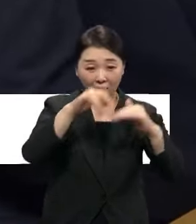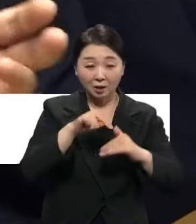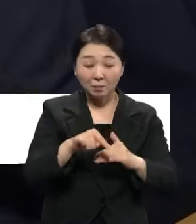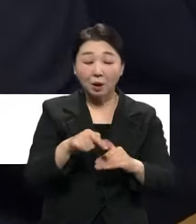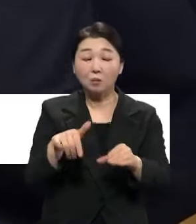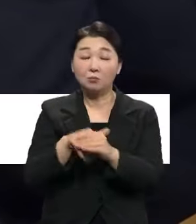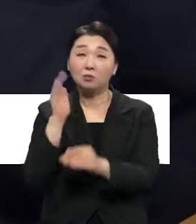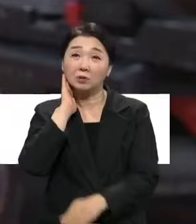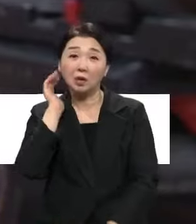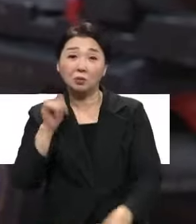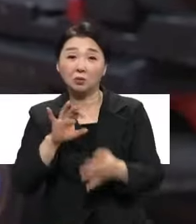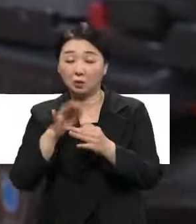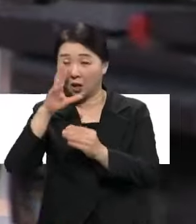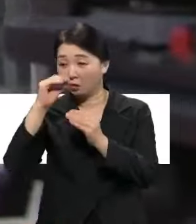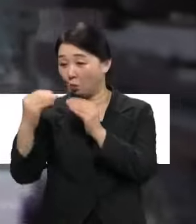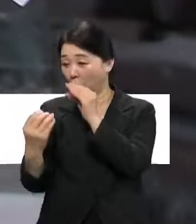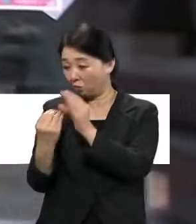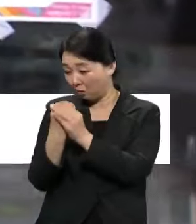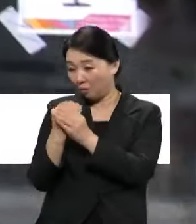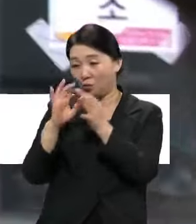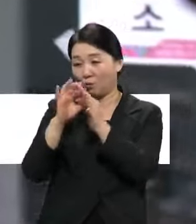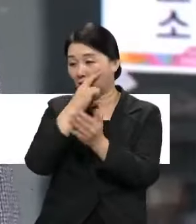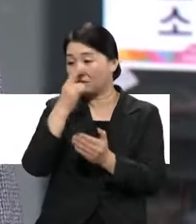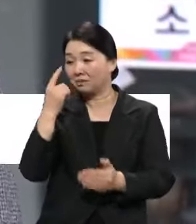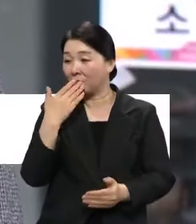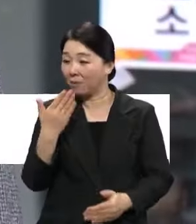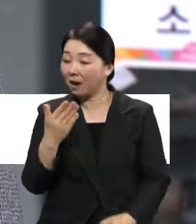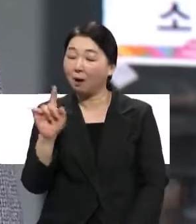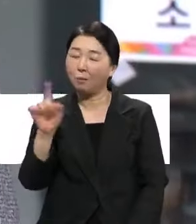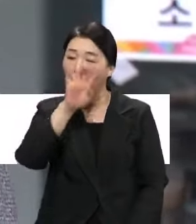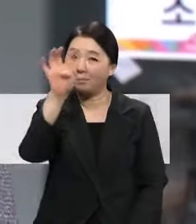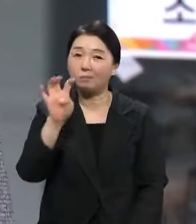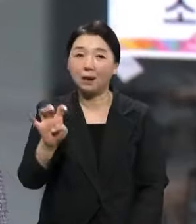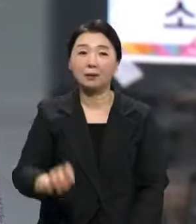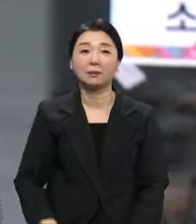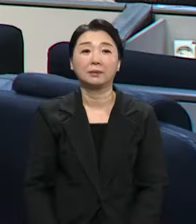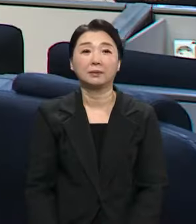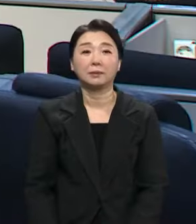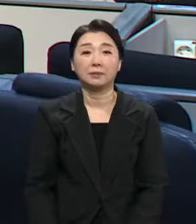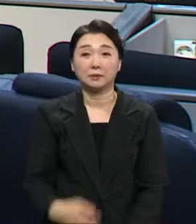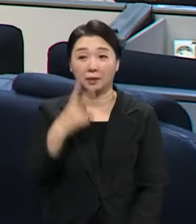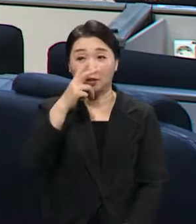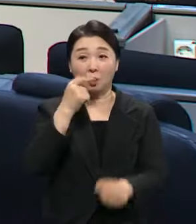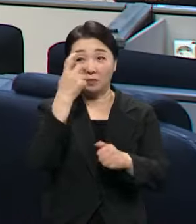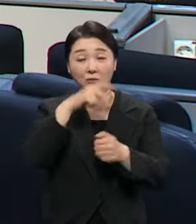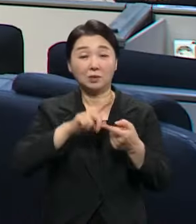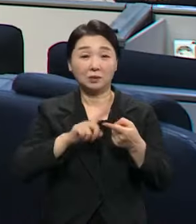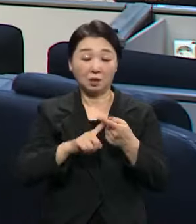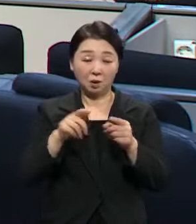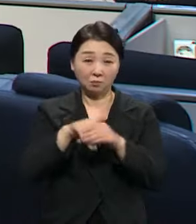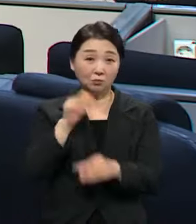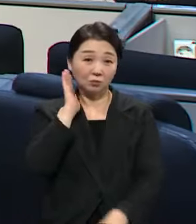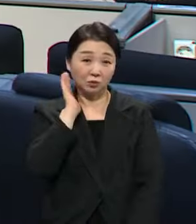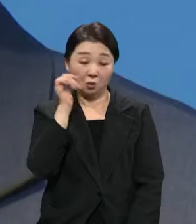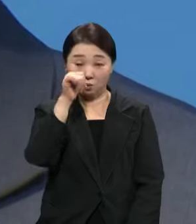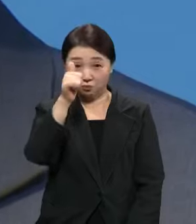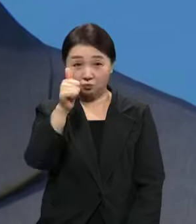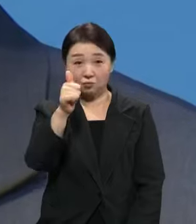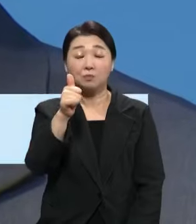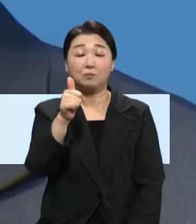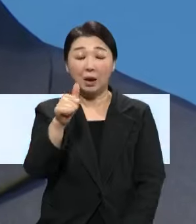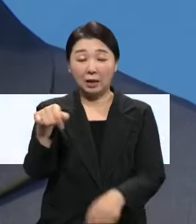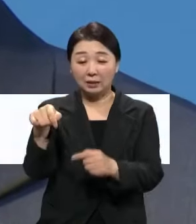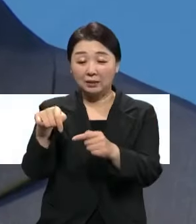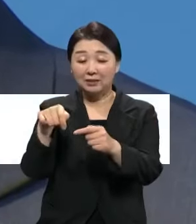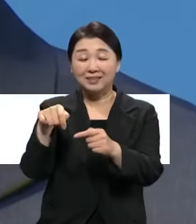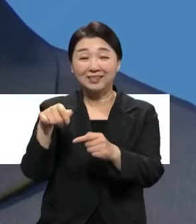전 대통령에 대한 뇌물 혐의 적용의 근거로 쓰일 수 있을지는 미지수입니다. 검찰 수사에 대해 문재인 정부 청와대 국정상황실장을